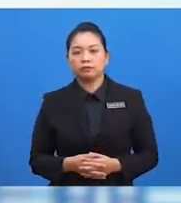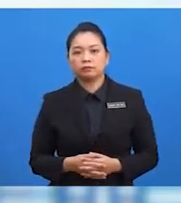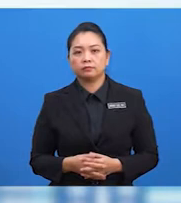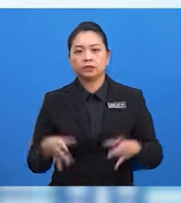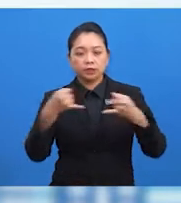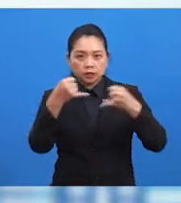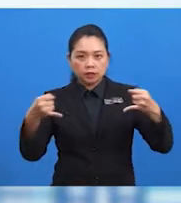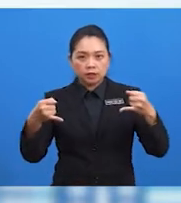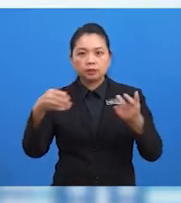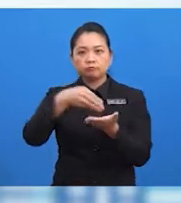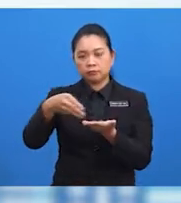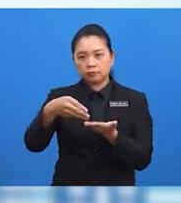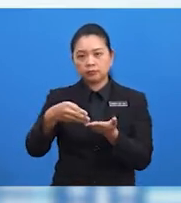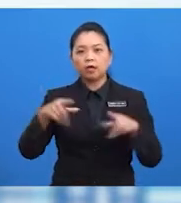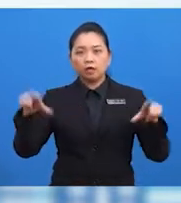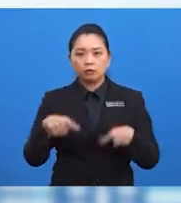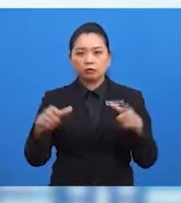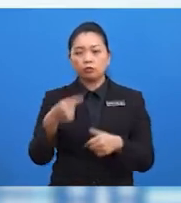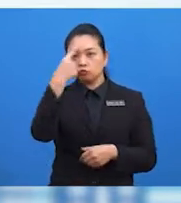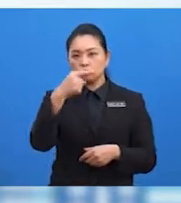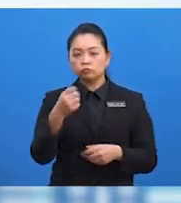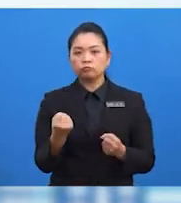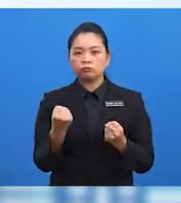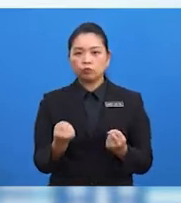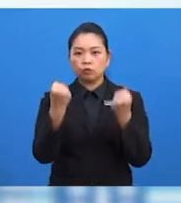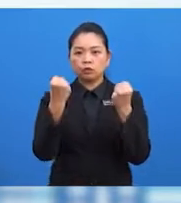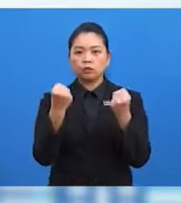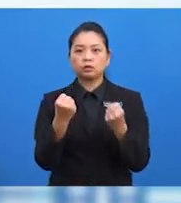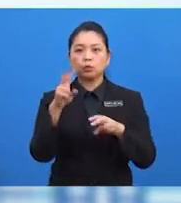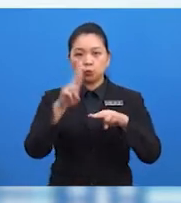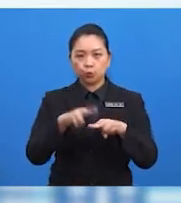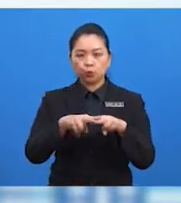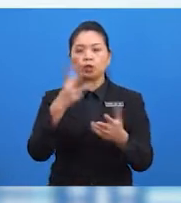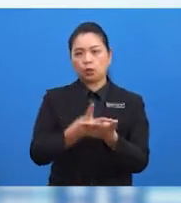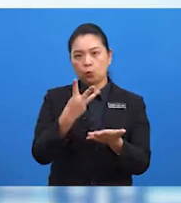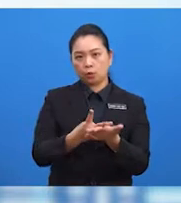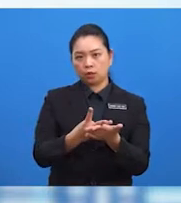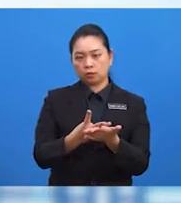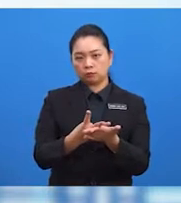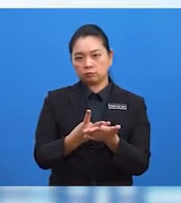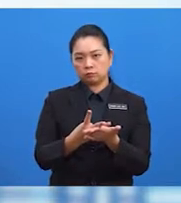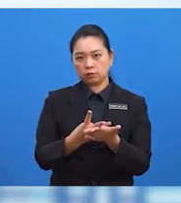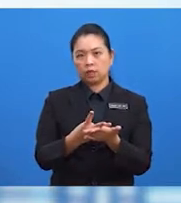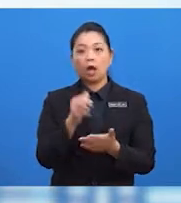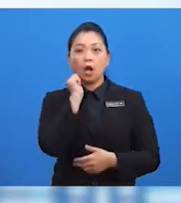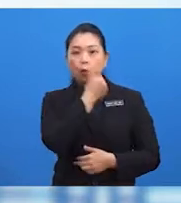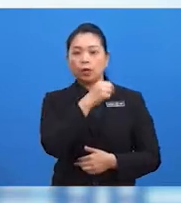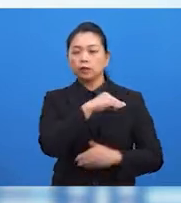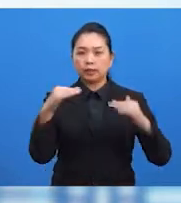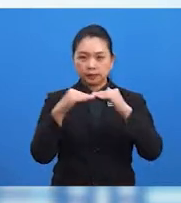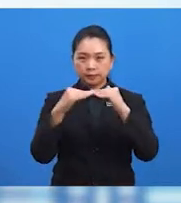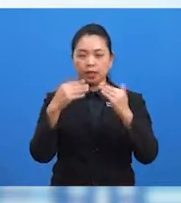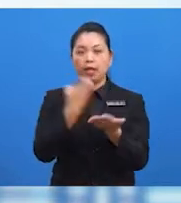Jenis belanjawan ini dilaksanakan untuk mengukuhkan kedudukan kewangan sektor awam dan kestabilan